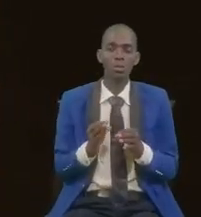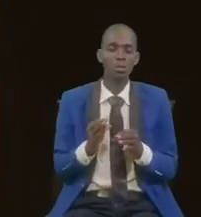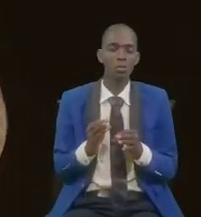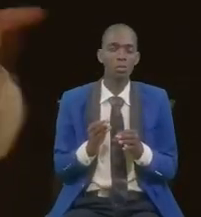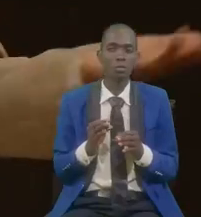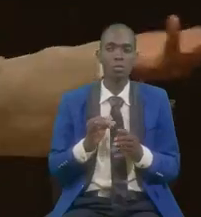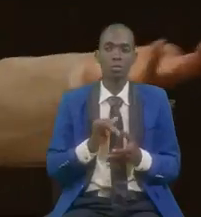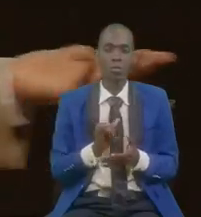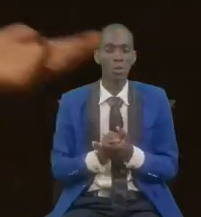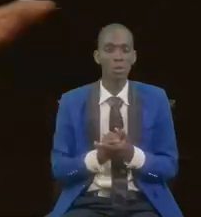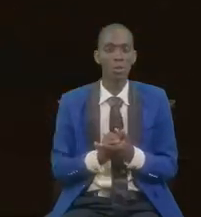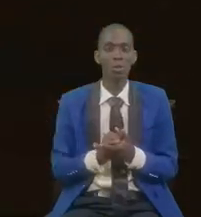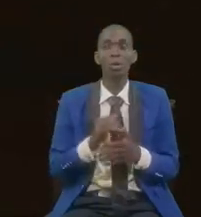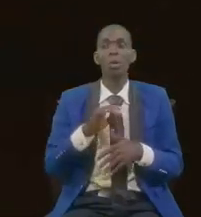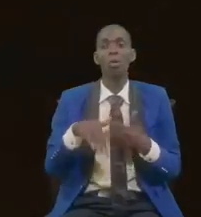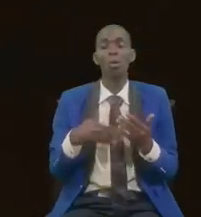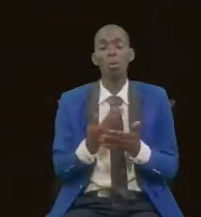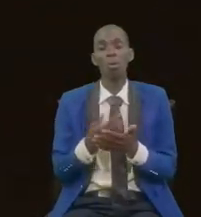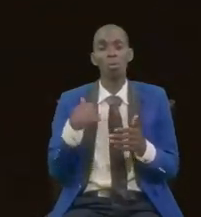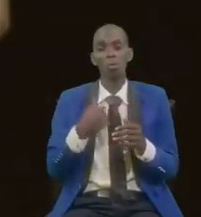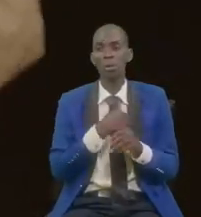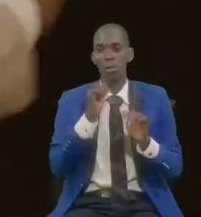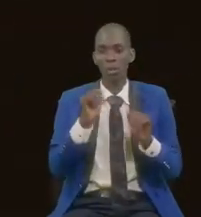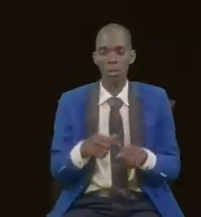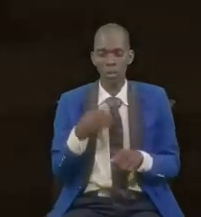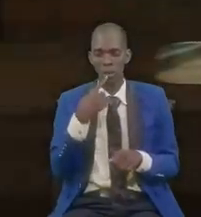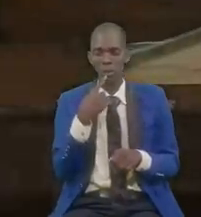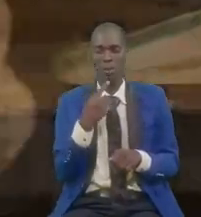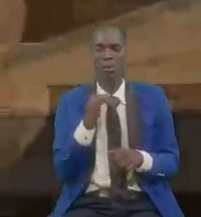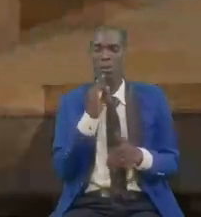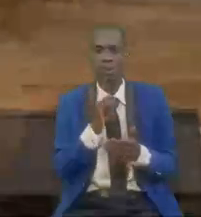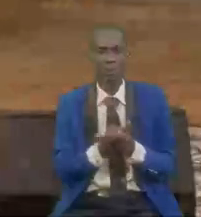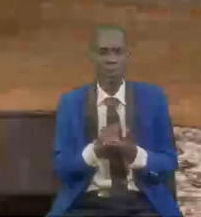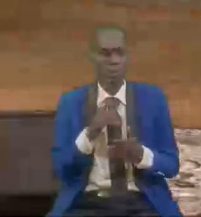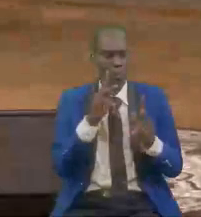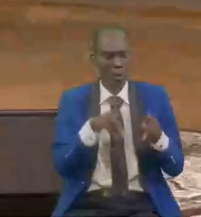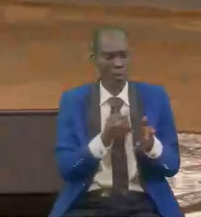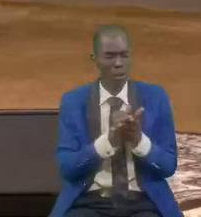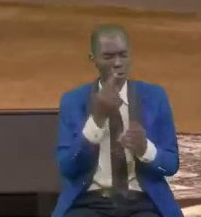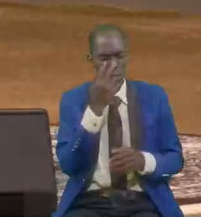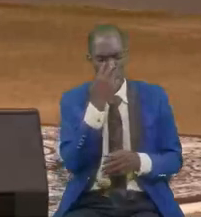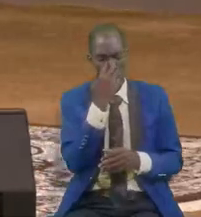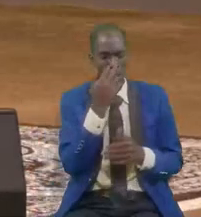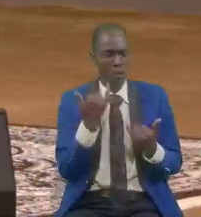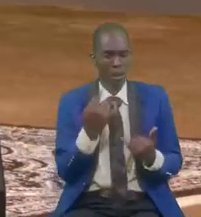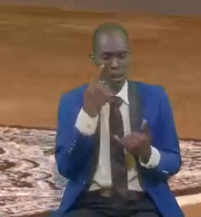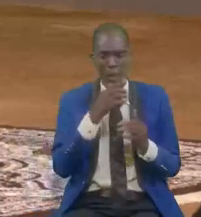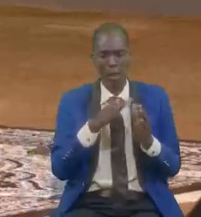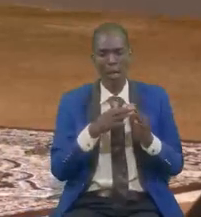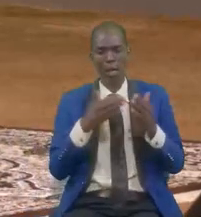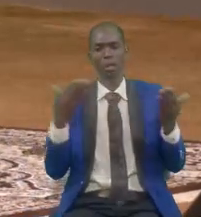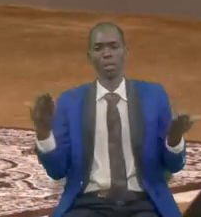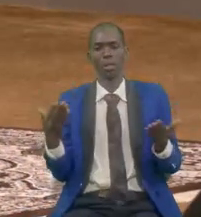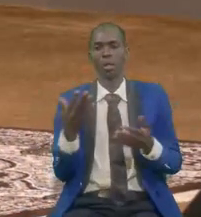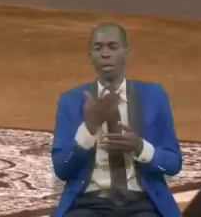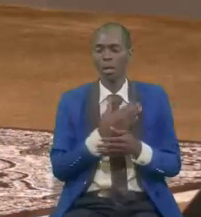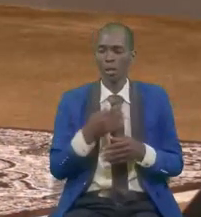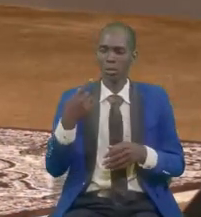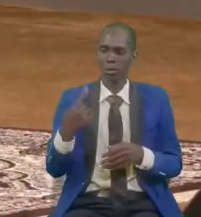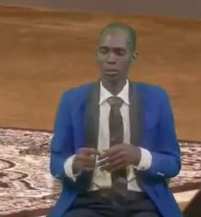c'est quand on voit le fauteuil en haut, que quelqu'un a guéri, quelqu'un dit qu'il était aveugle maintenant, il peut voir